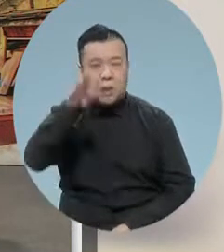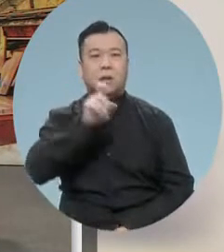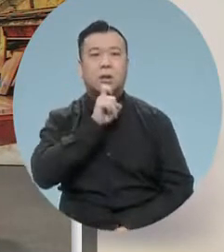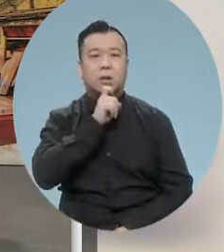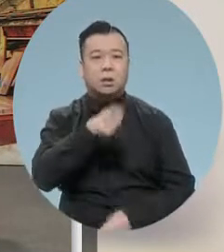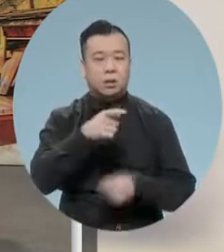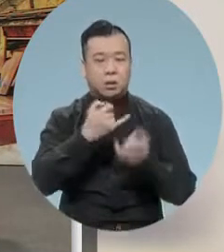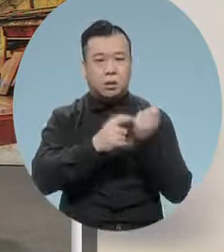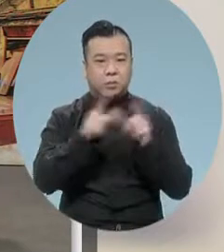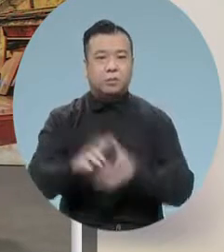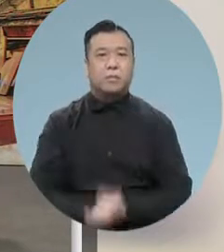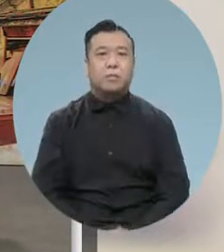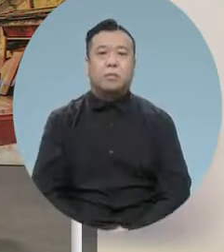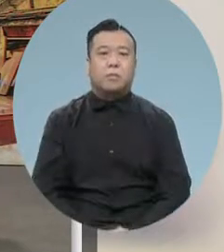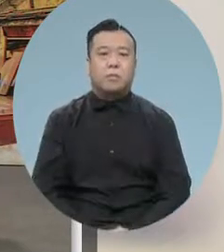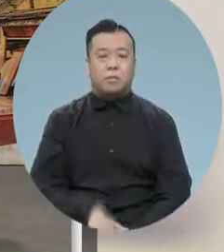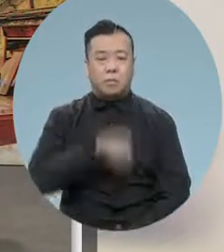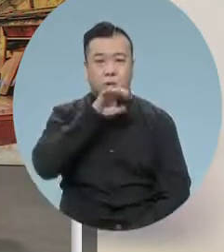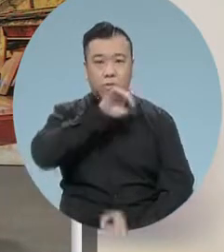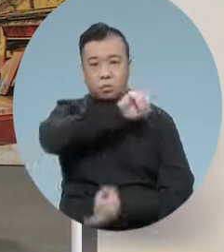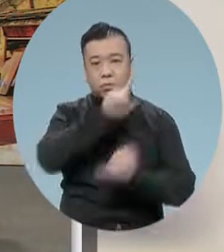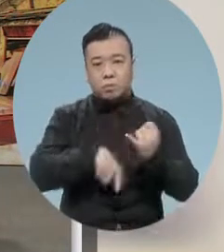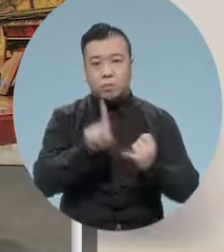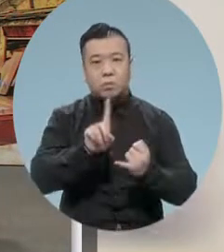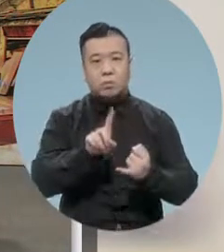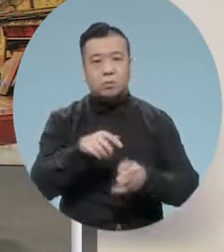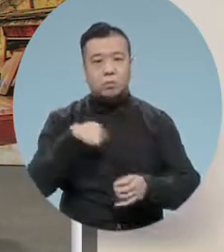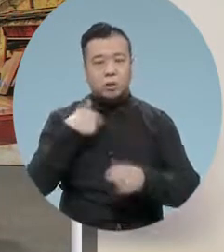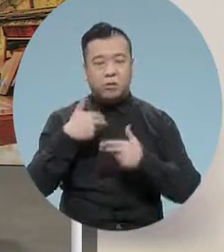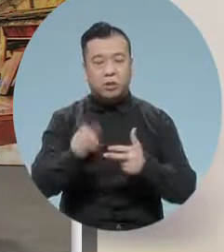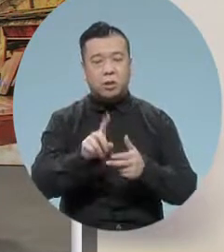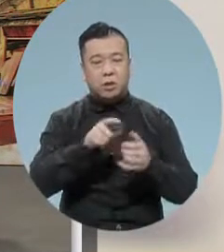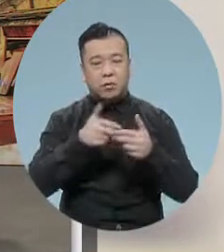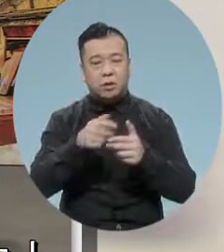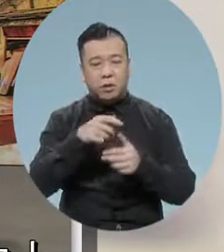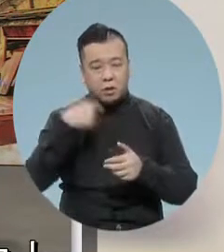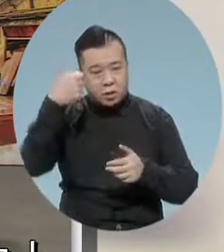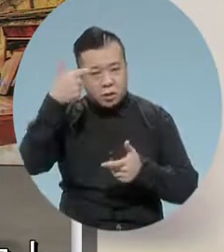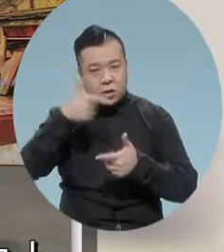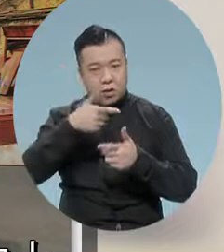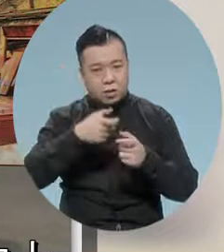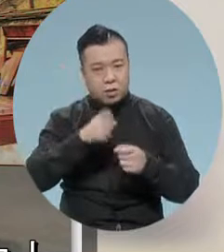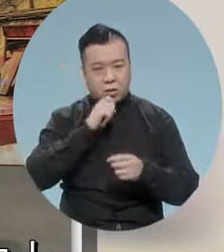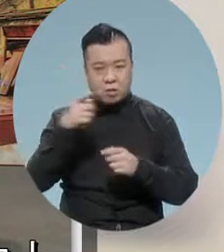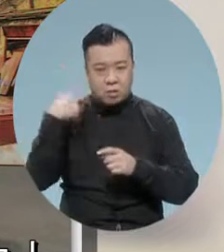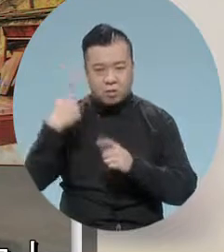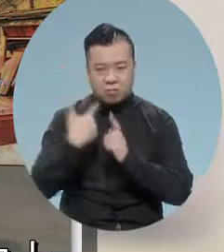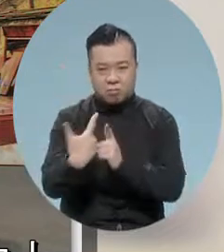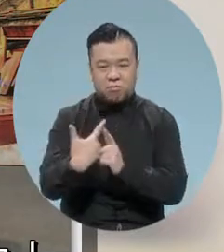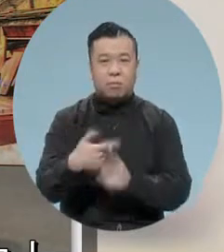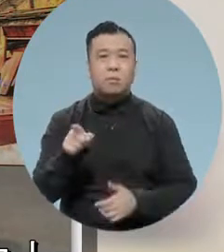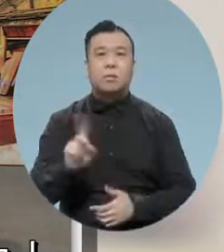活。所以其實講到尾，你到最後發展出社會主義市場經濟和美國去對決的時